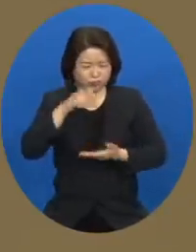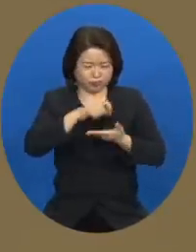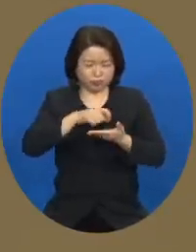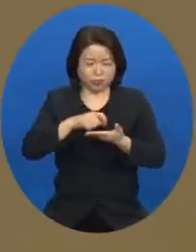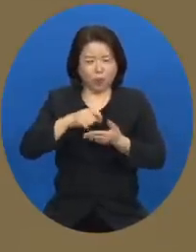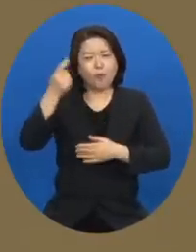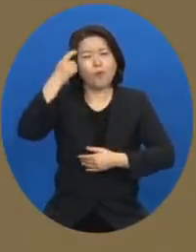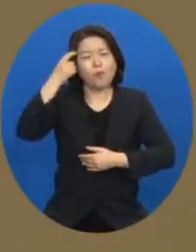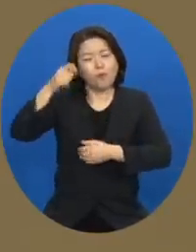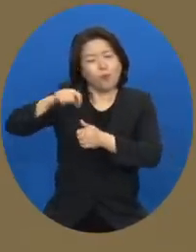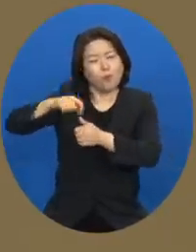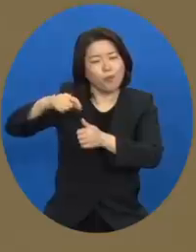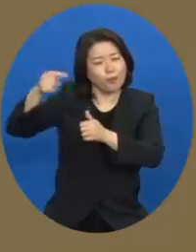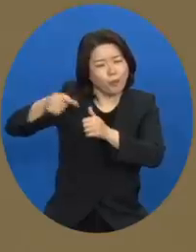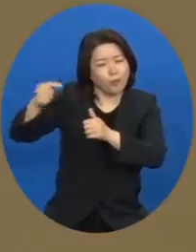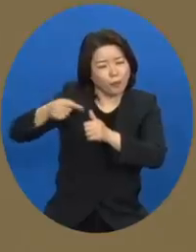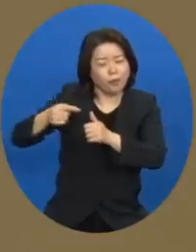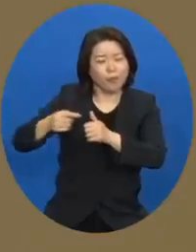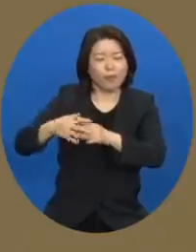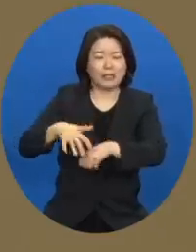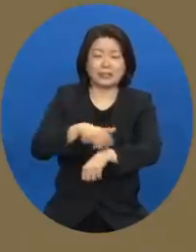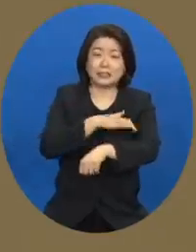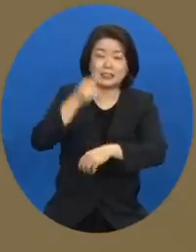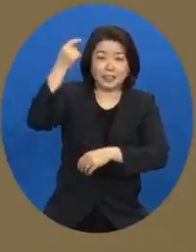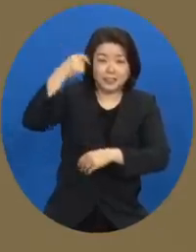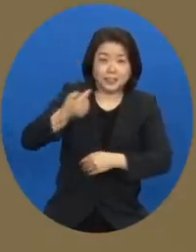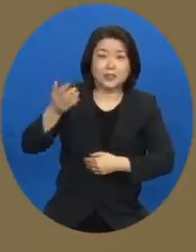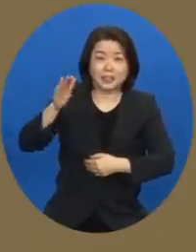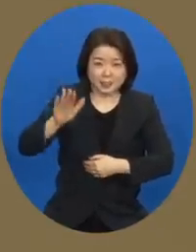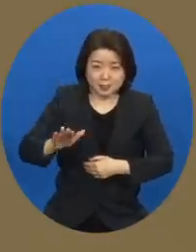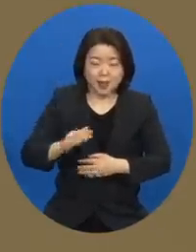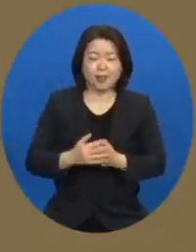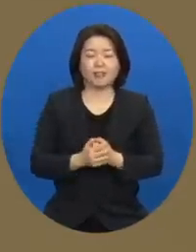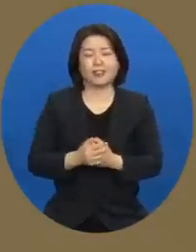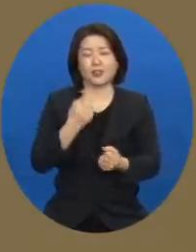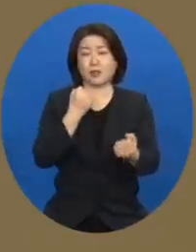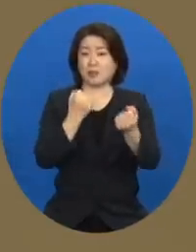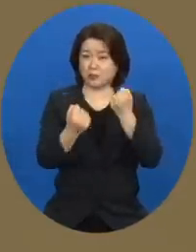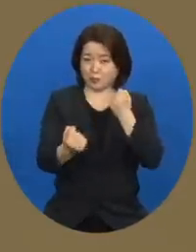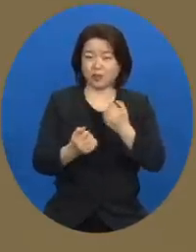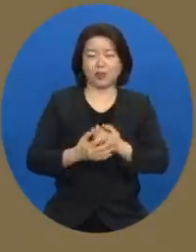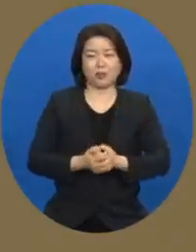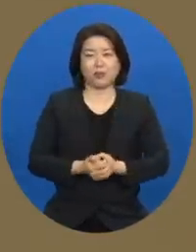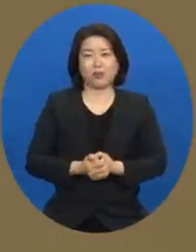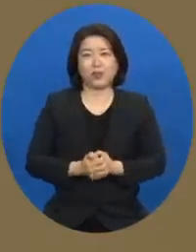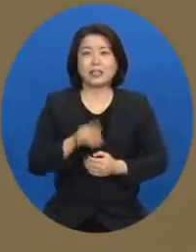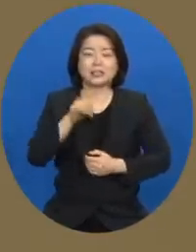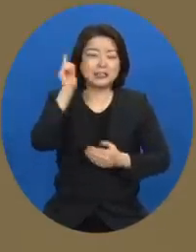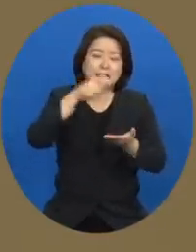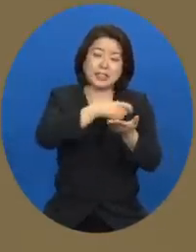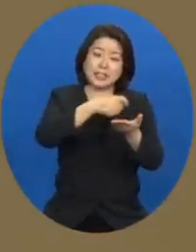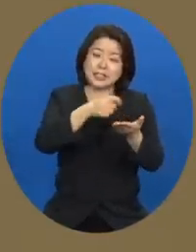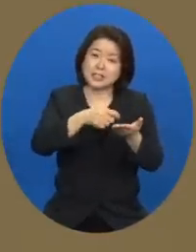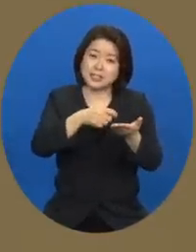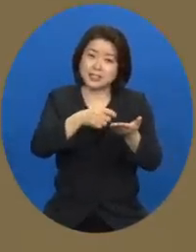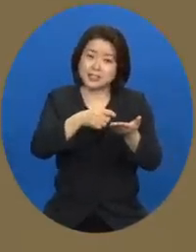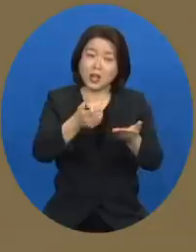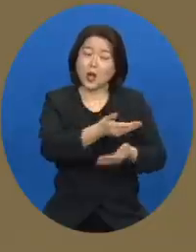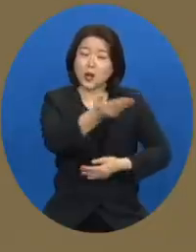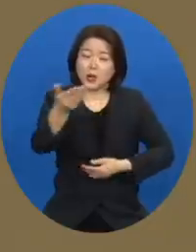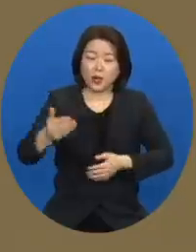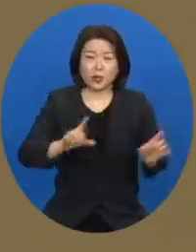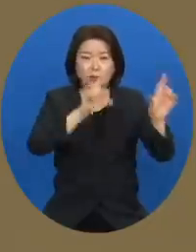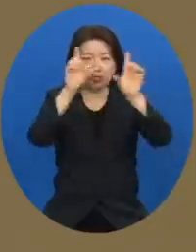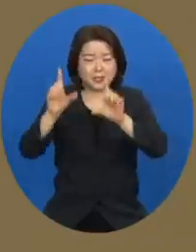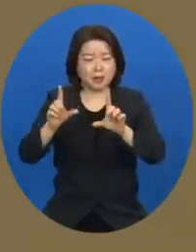거야? 그게 귀찮게 느껴지면서도 그러면서도 그 일기를 쓰시는 여러분의